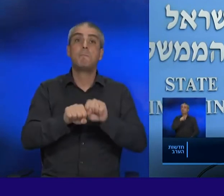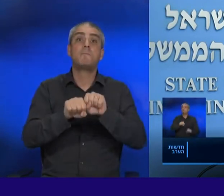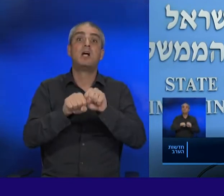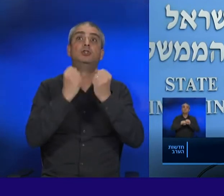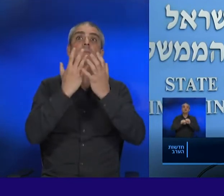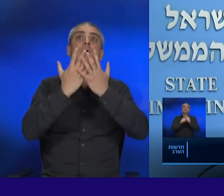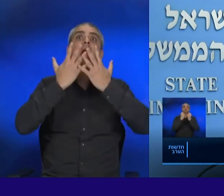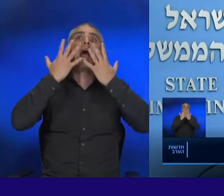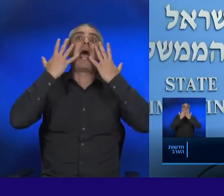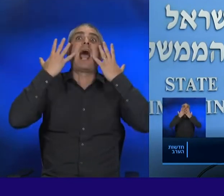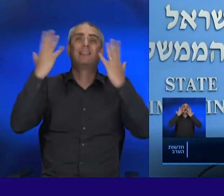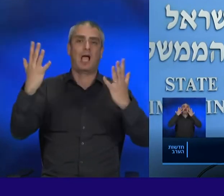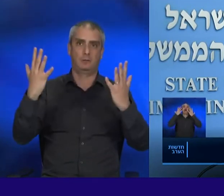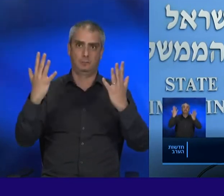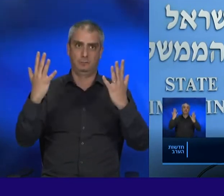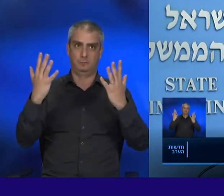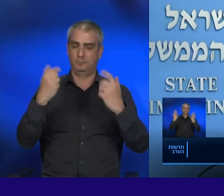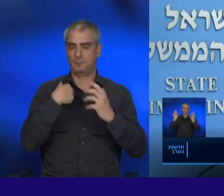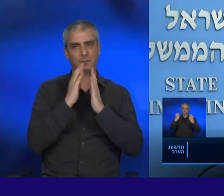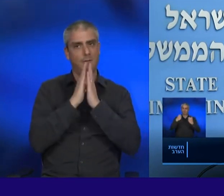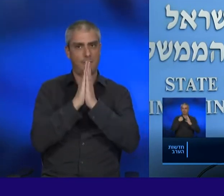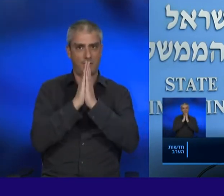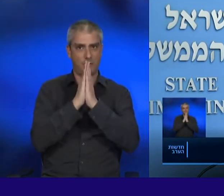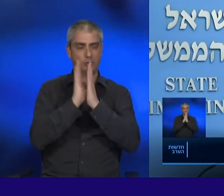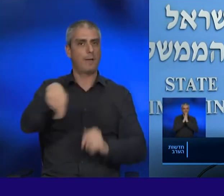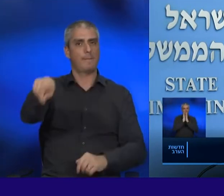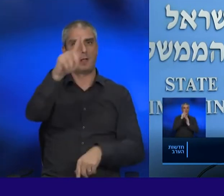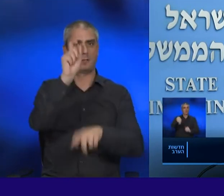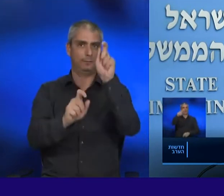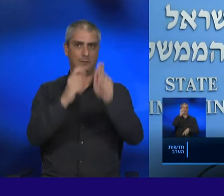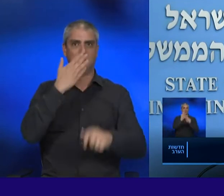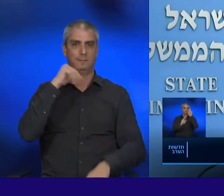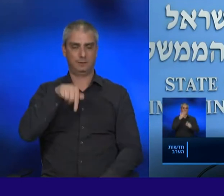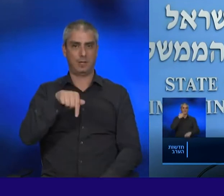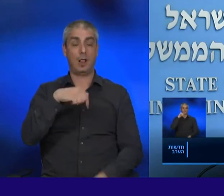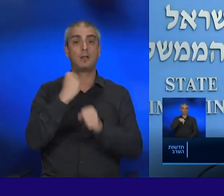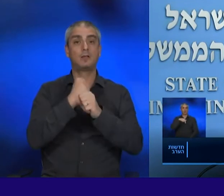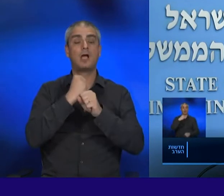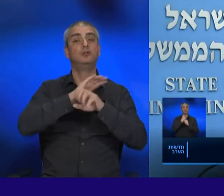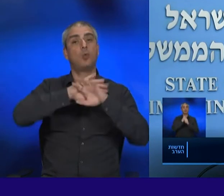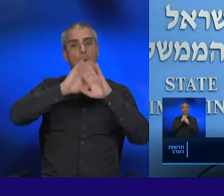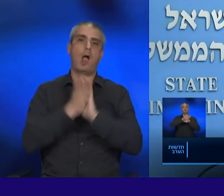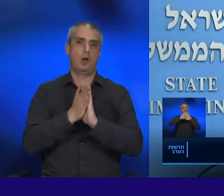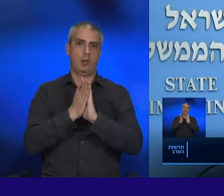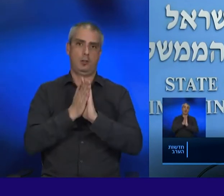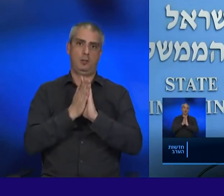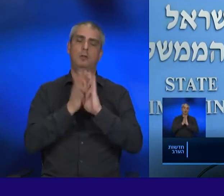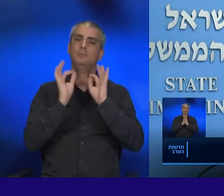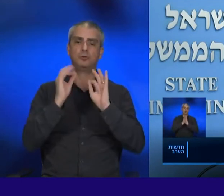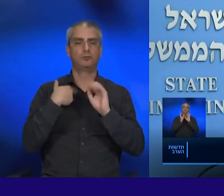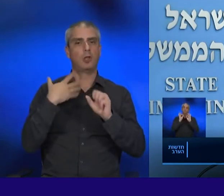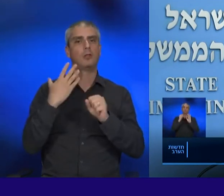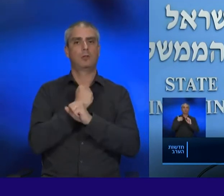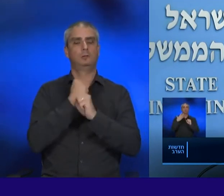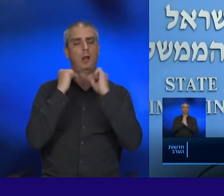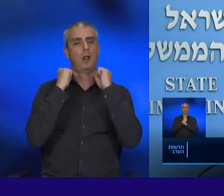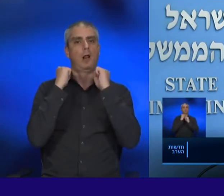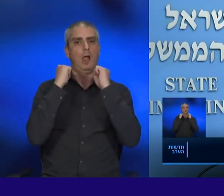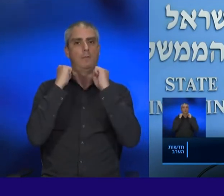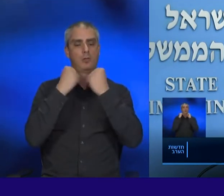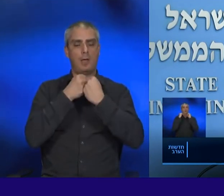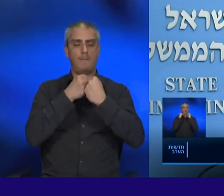ענק. אני מבקש שגם אתם, אזרחי ישראל, תעשו הכל כדי שנעמוד בהצלחה